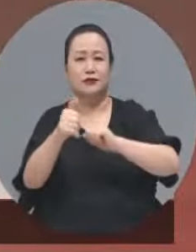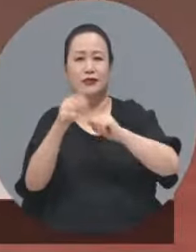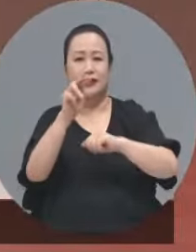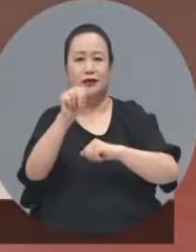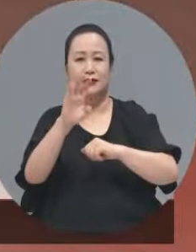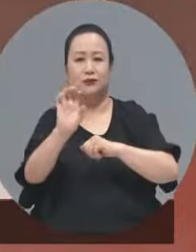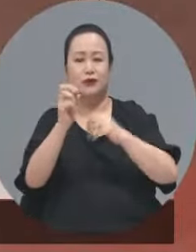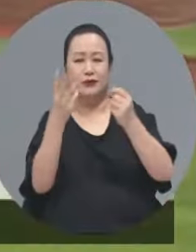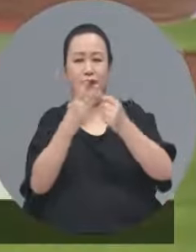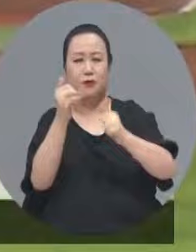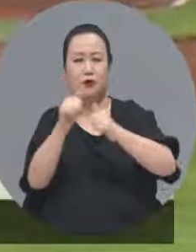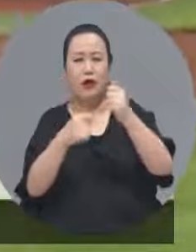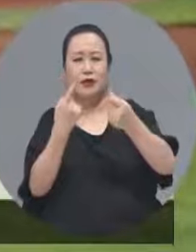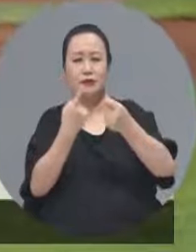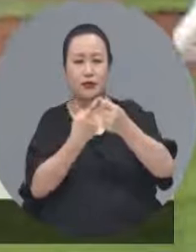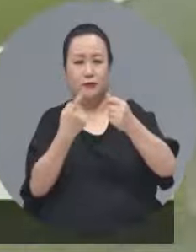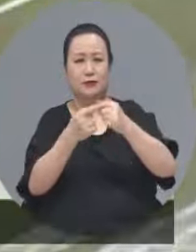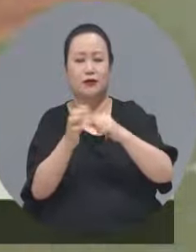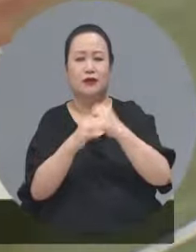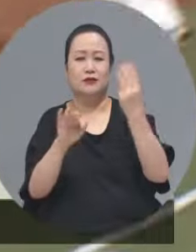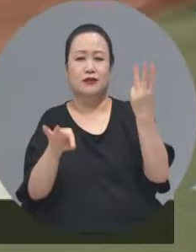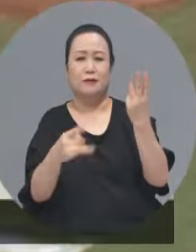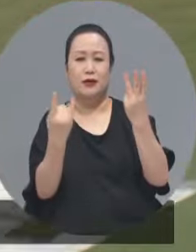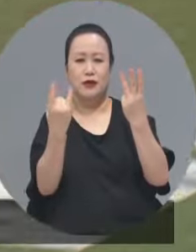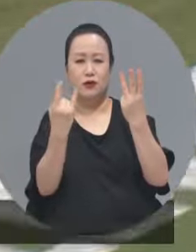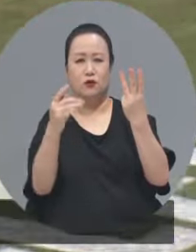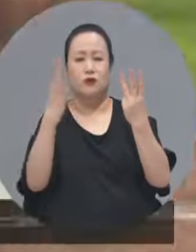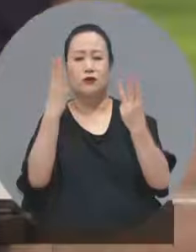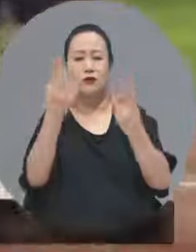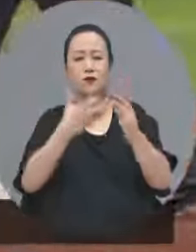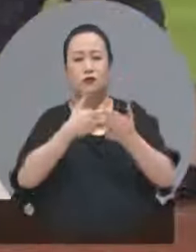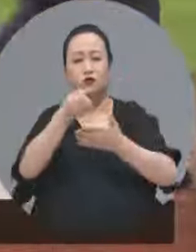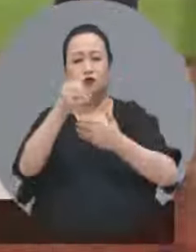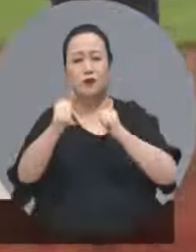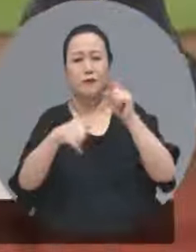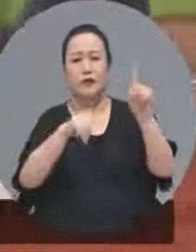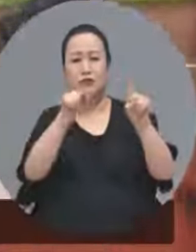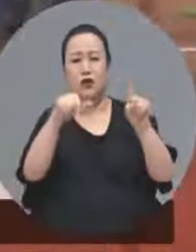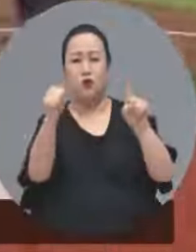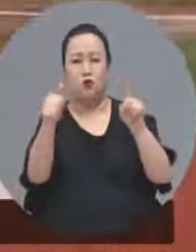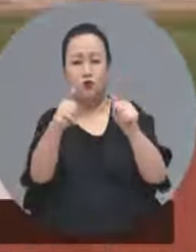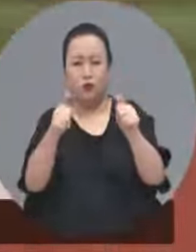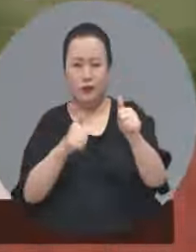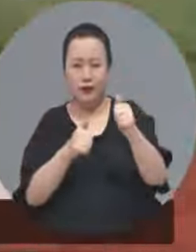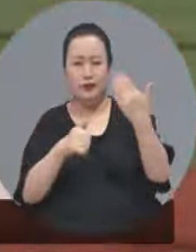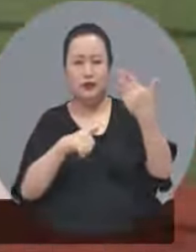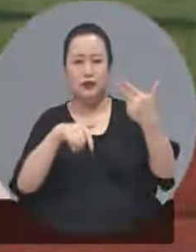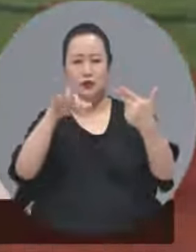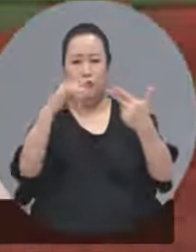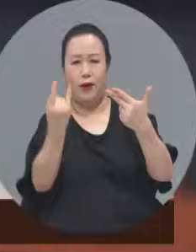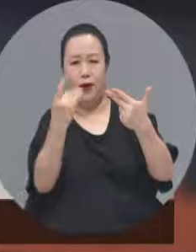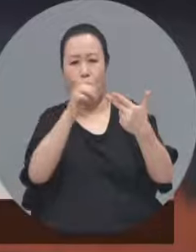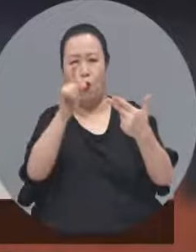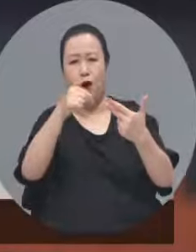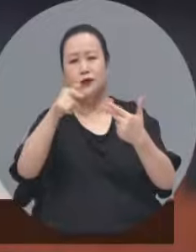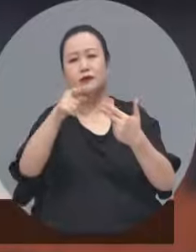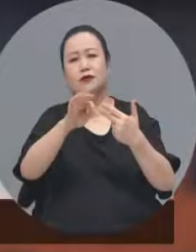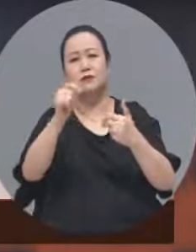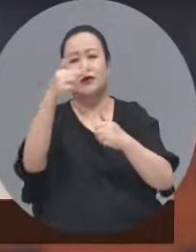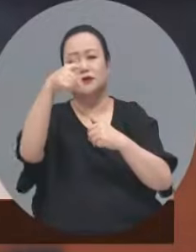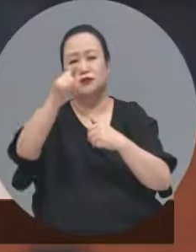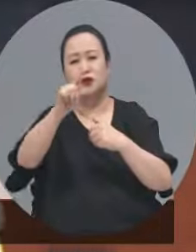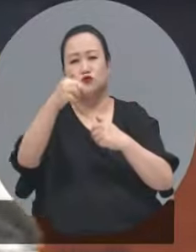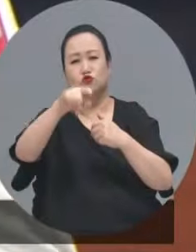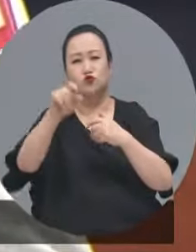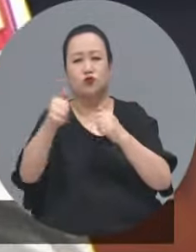열린 NC와의 3연전 첫 경기에서 3회 초 넉점을 먼저 내준 뒤 1대5로 뒤지던 7회 말 황성빈과 전준우의